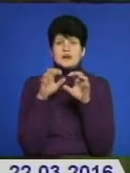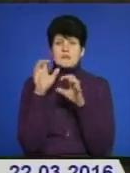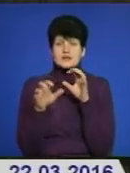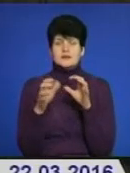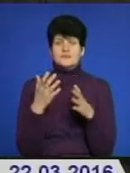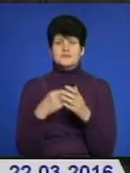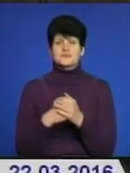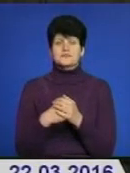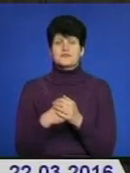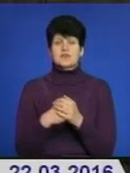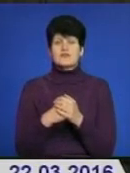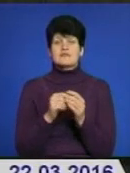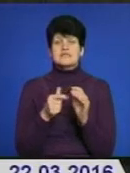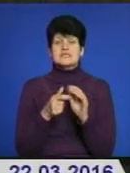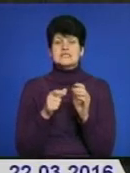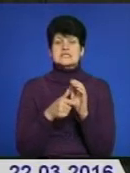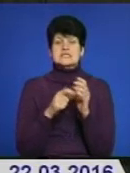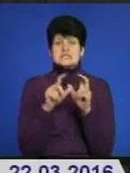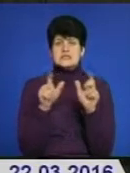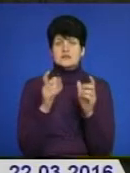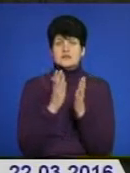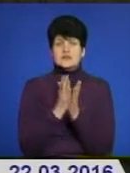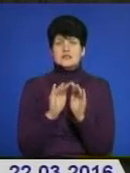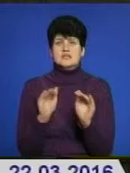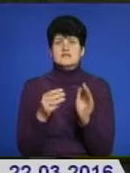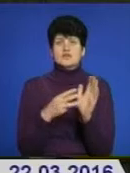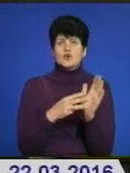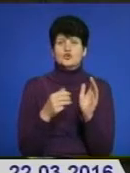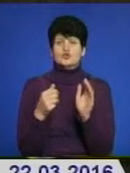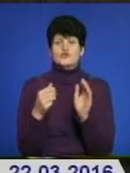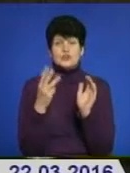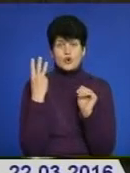перекладині. В закладі перебувають діти віком від 3 до 18 років.